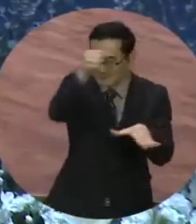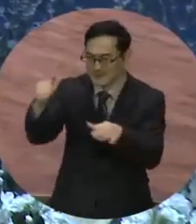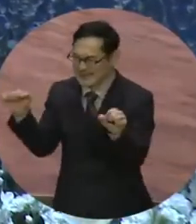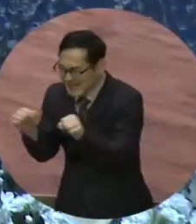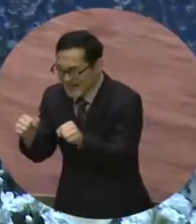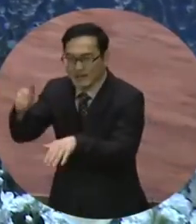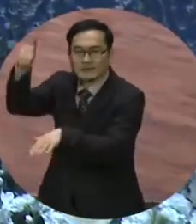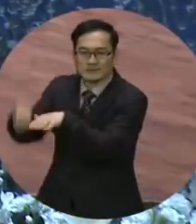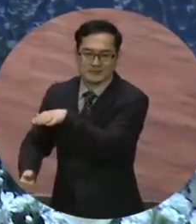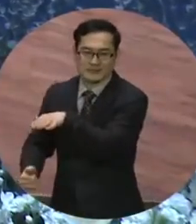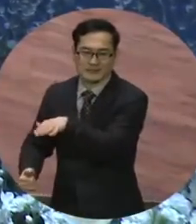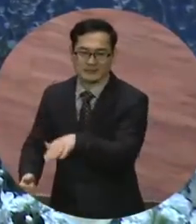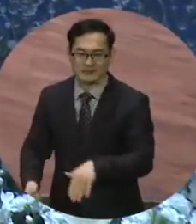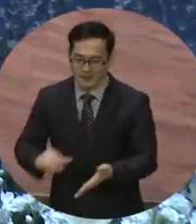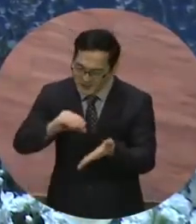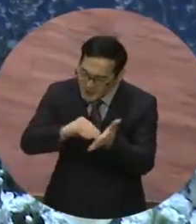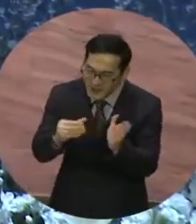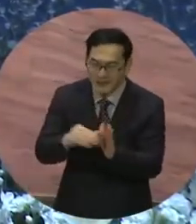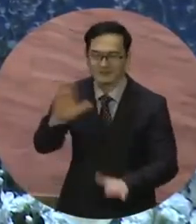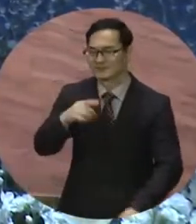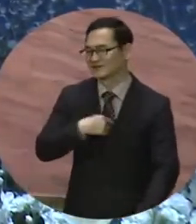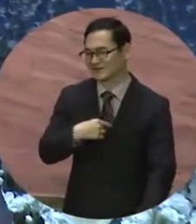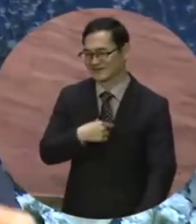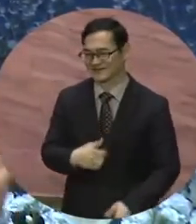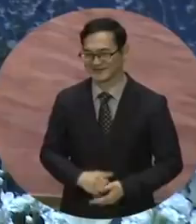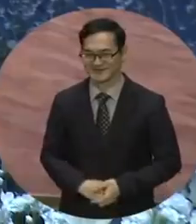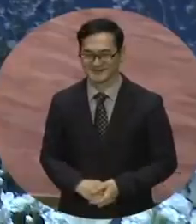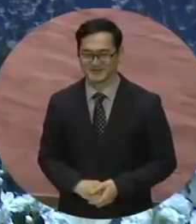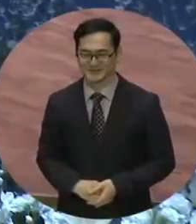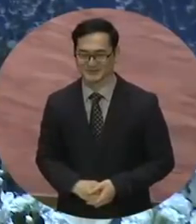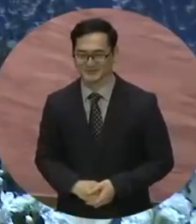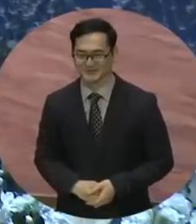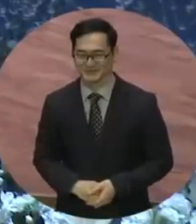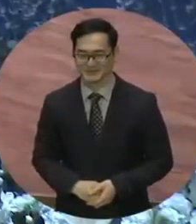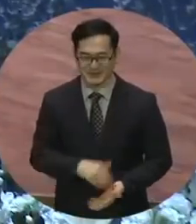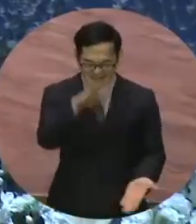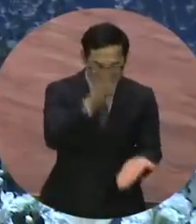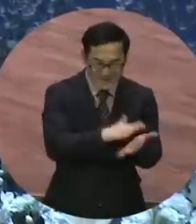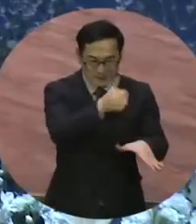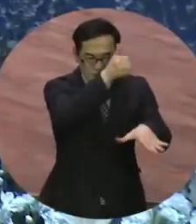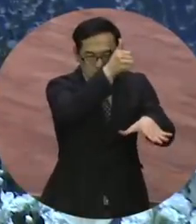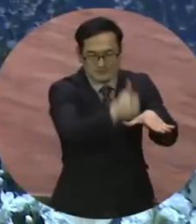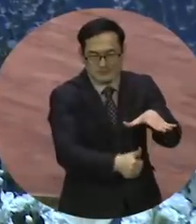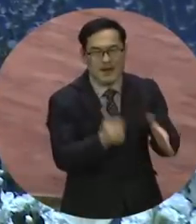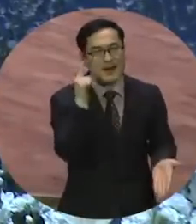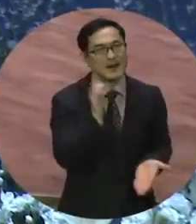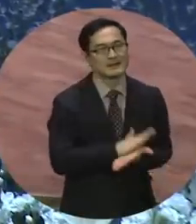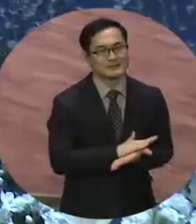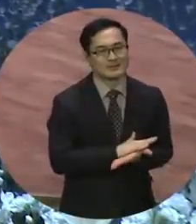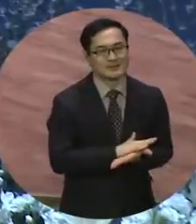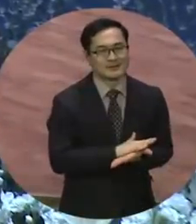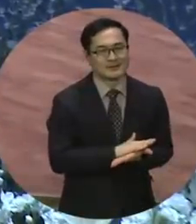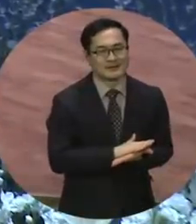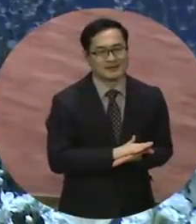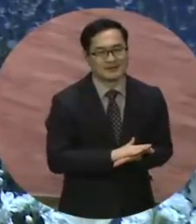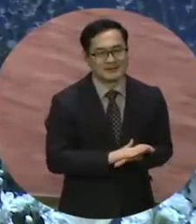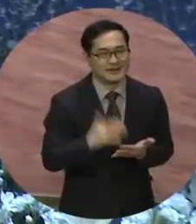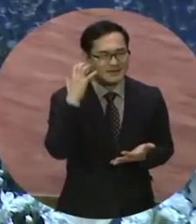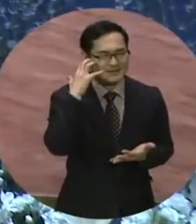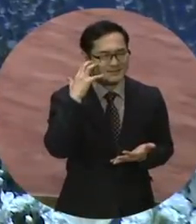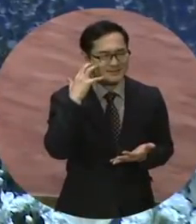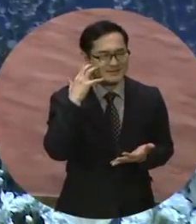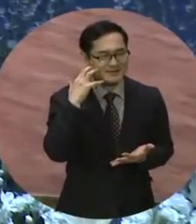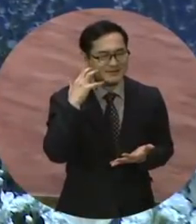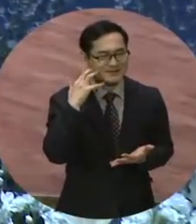갑니다. 온탕은 서지도 않아요. 저는 열탕에 들어가면 막 뜨겁죠. 처음에 뜨거운데요 탁 앉아있으면요 땀이